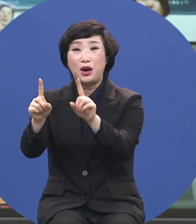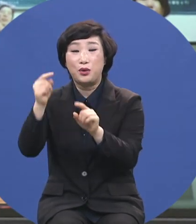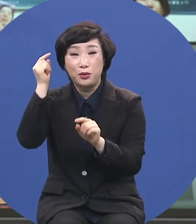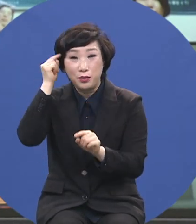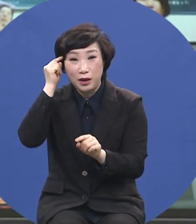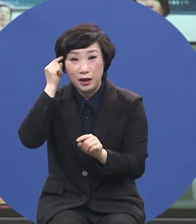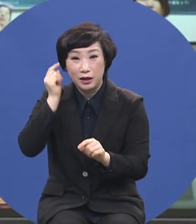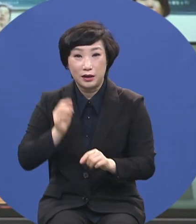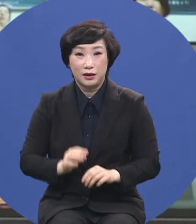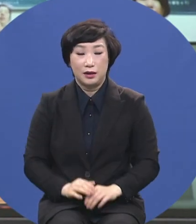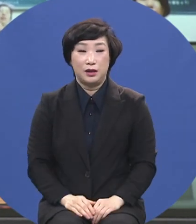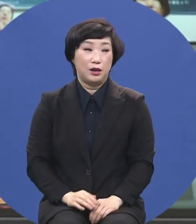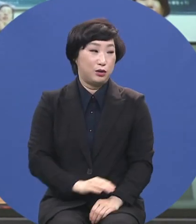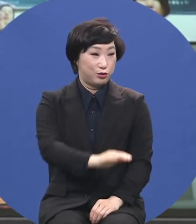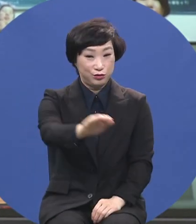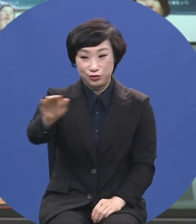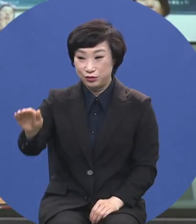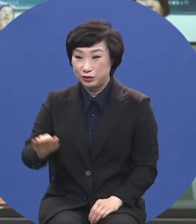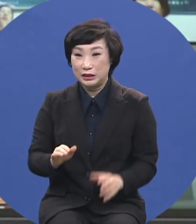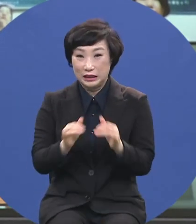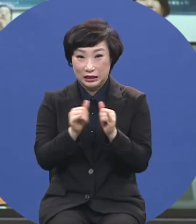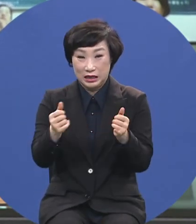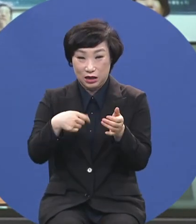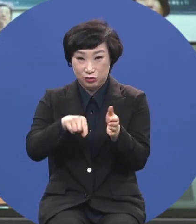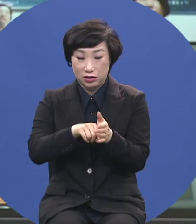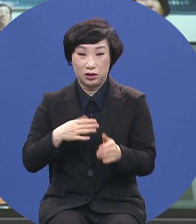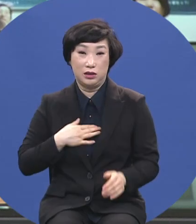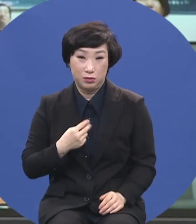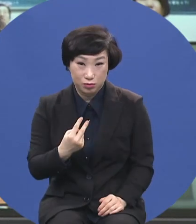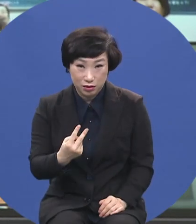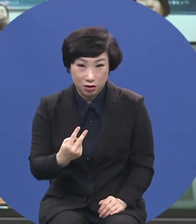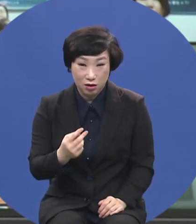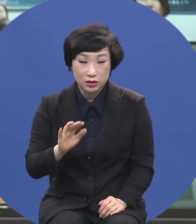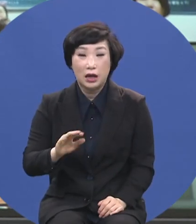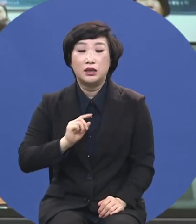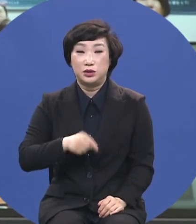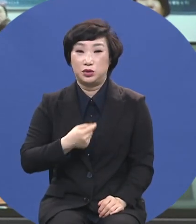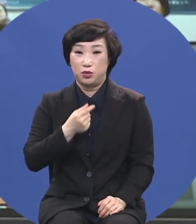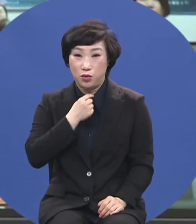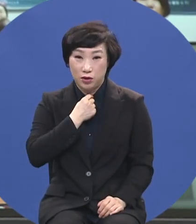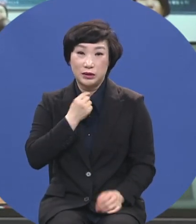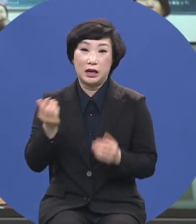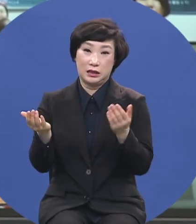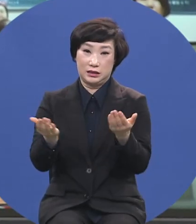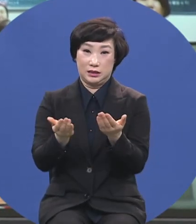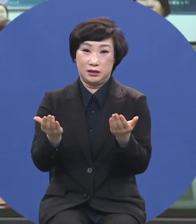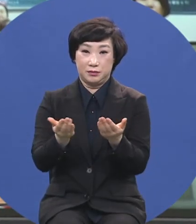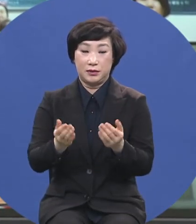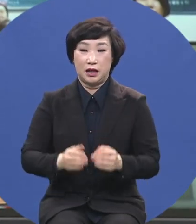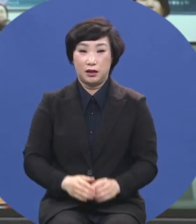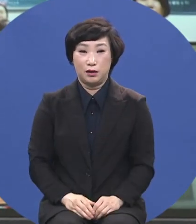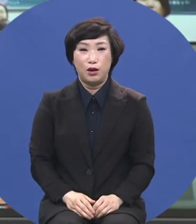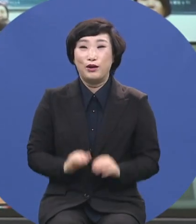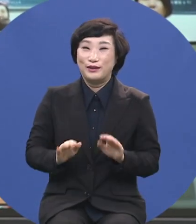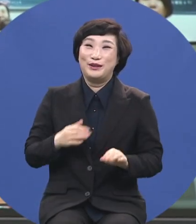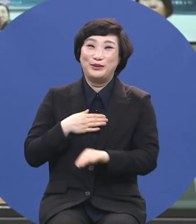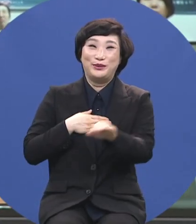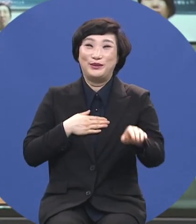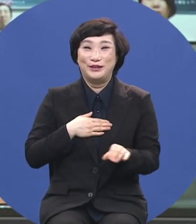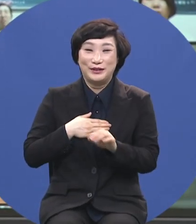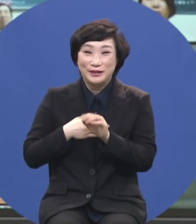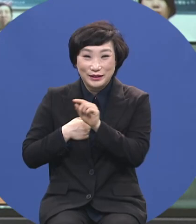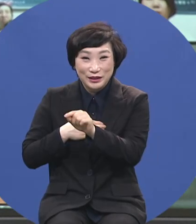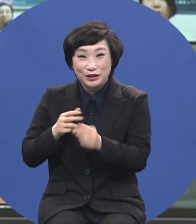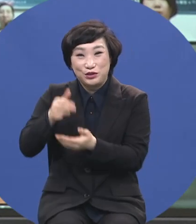것은 우리들을 위한 고의적으로 자원한 사역이셨다. 근데 우리는 자원해서